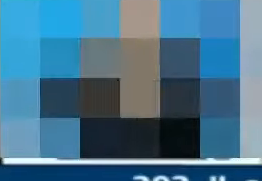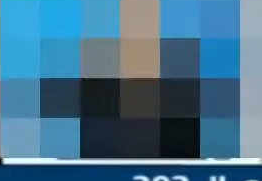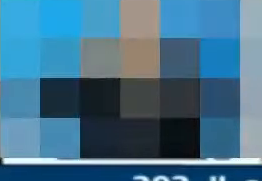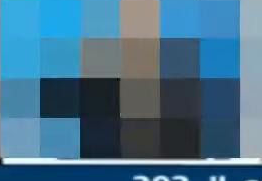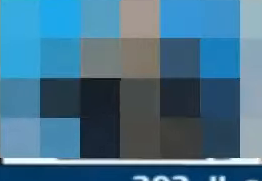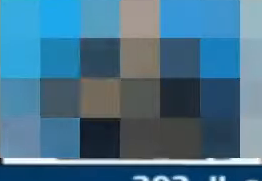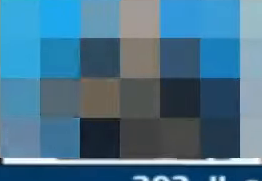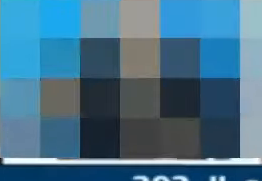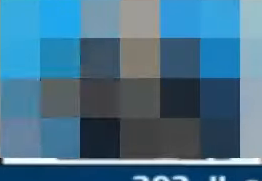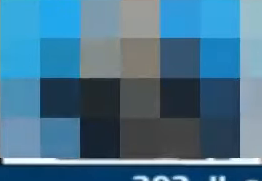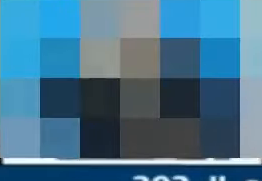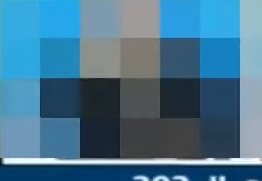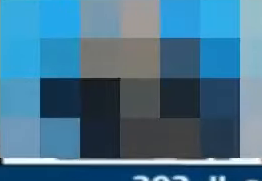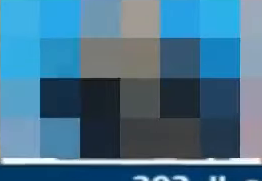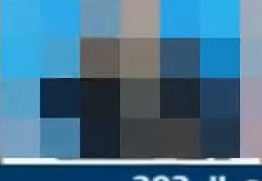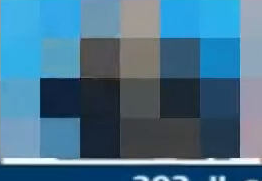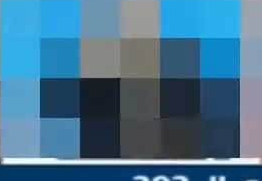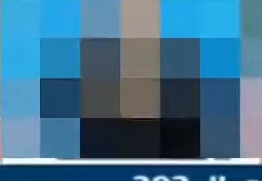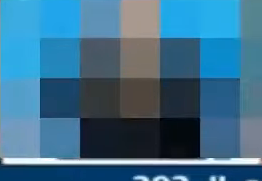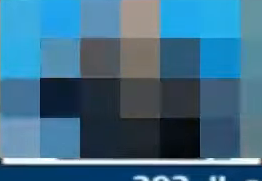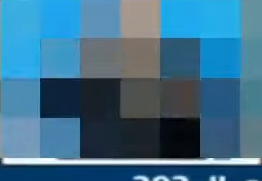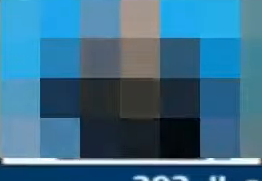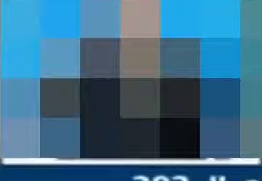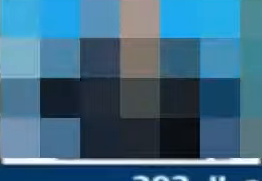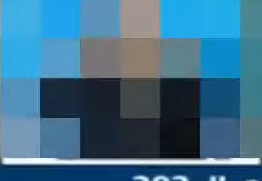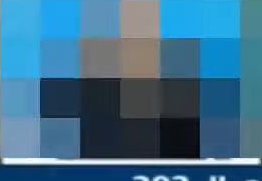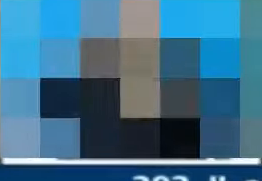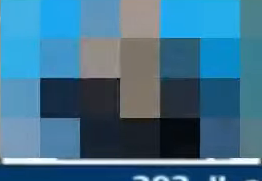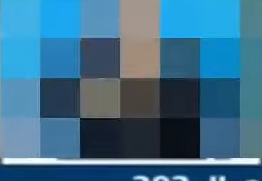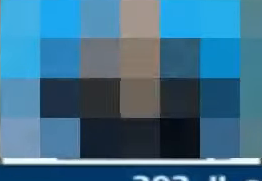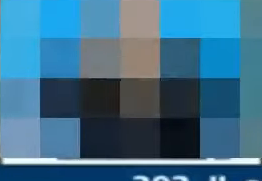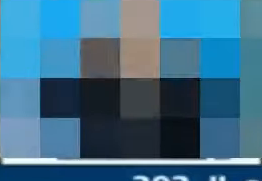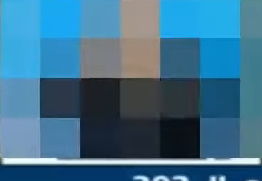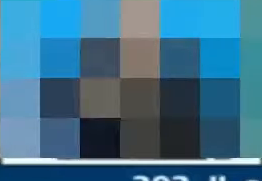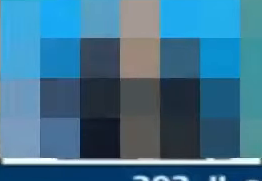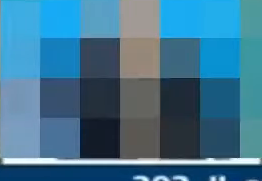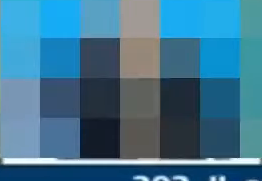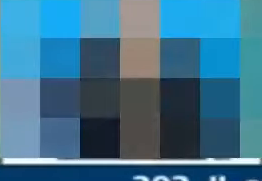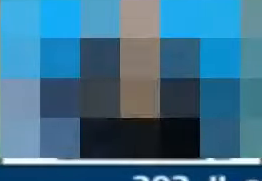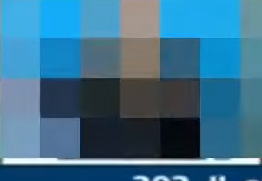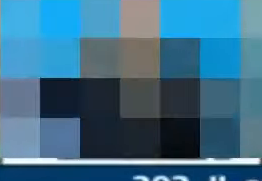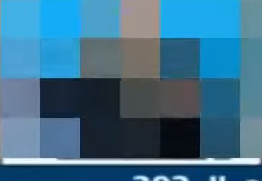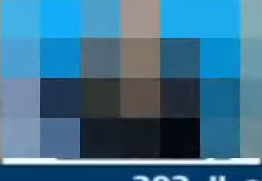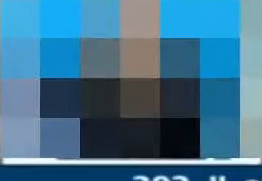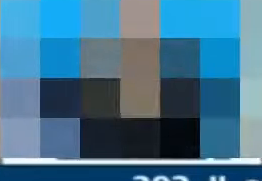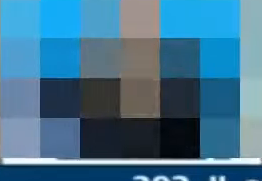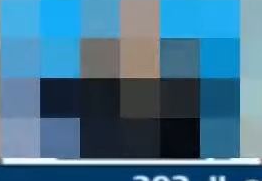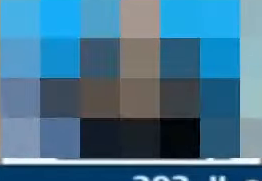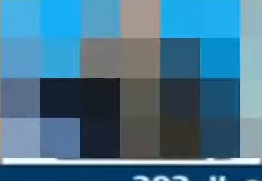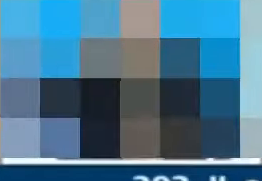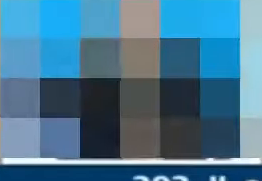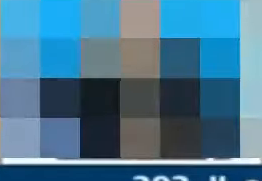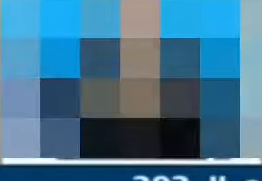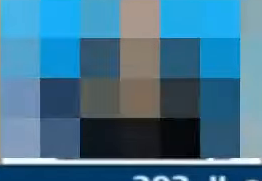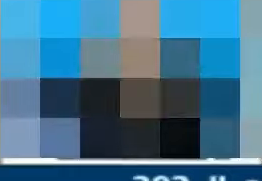جنوب شرق خان يونس لقصف مدفعي مكثف. وفي مدينة غزة قصفت بالمدفعية